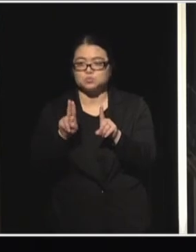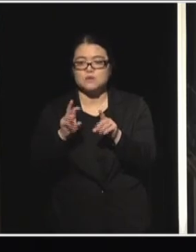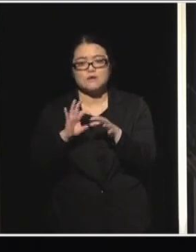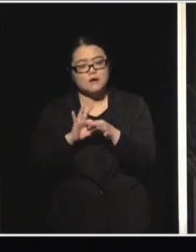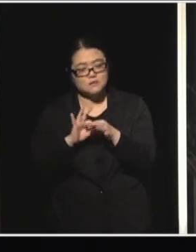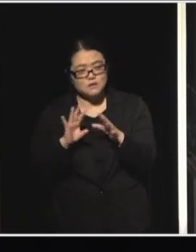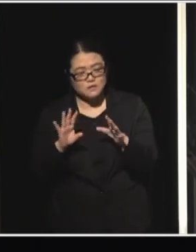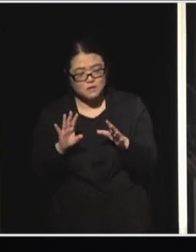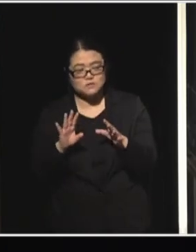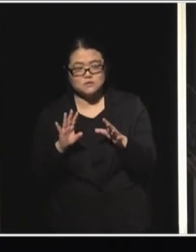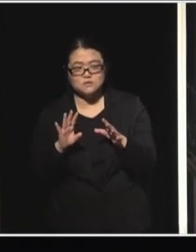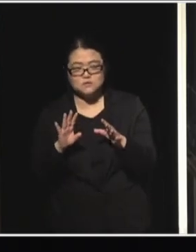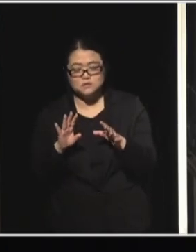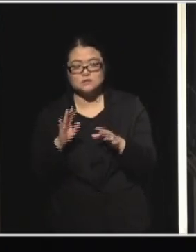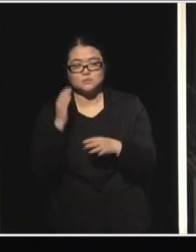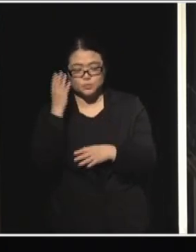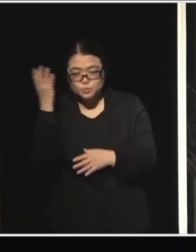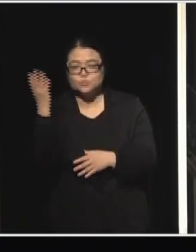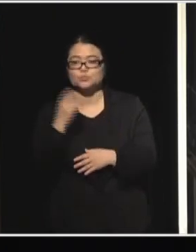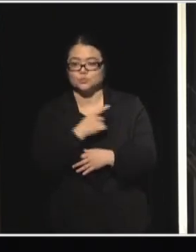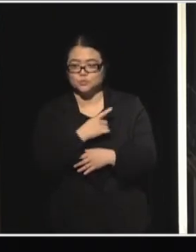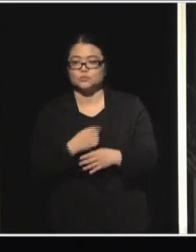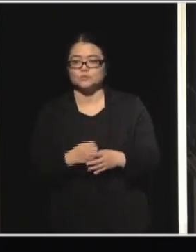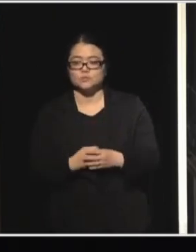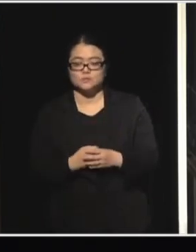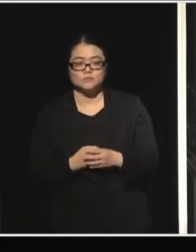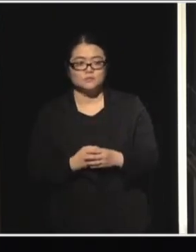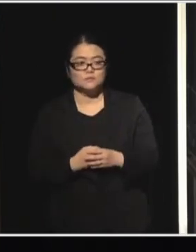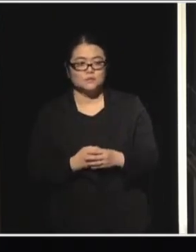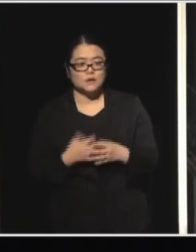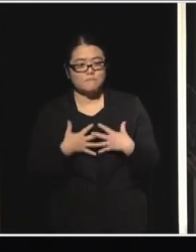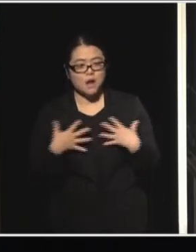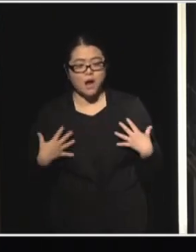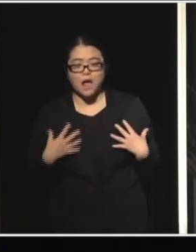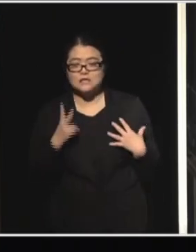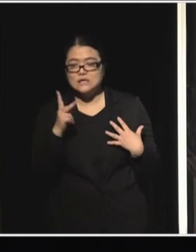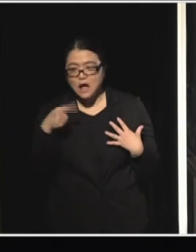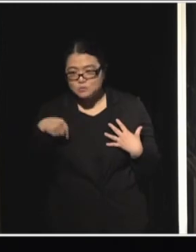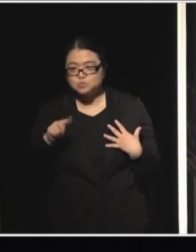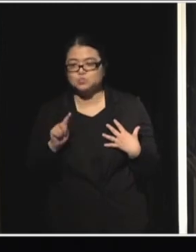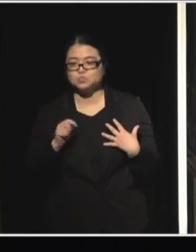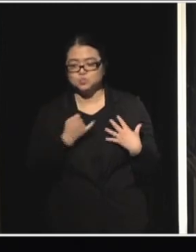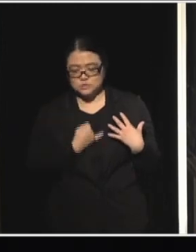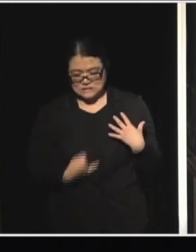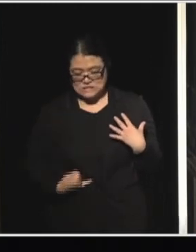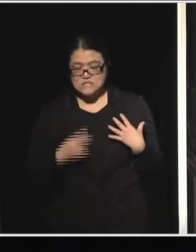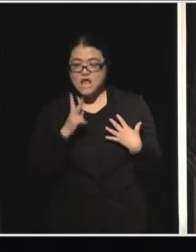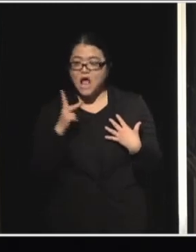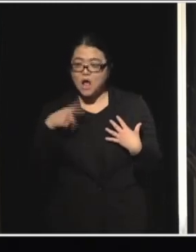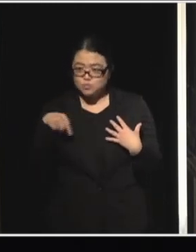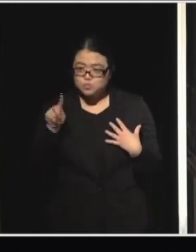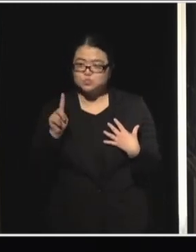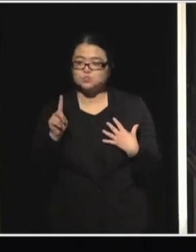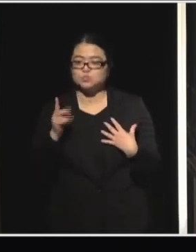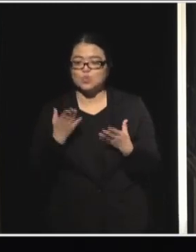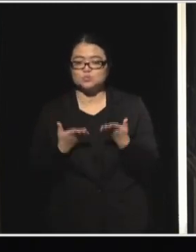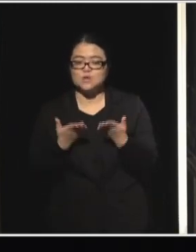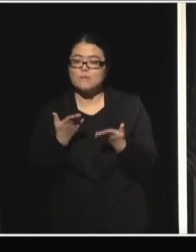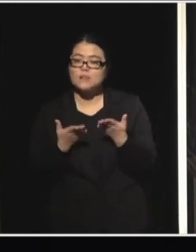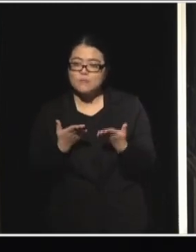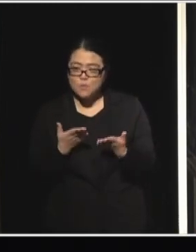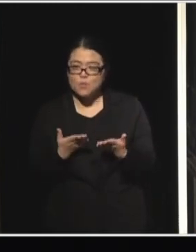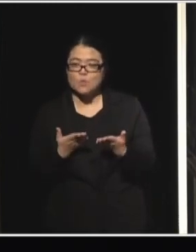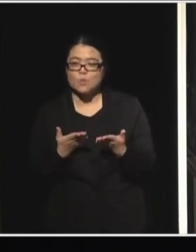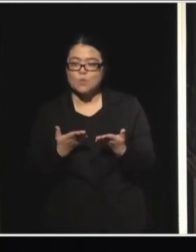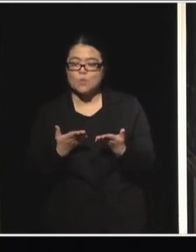まあ血液使用以外の一般的な肺がんとかいい感とかそういった元と比べてもリスクは死亡ジッジ